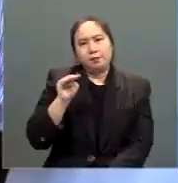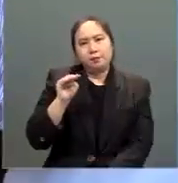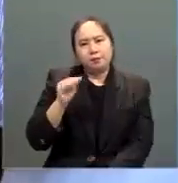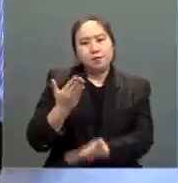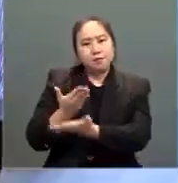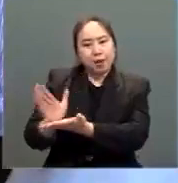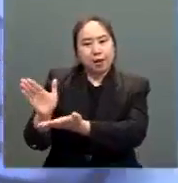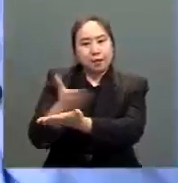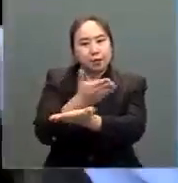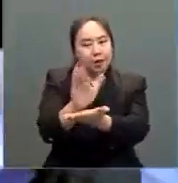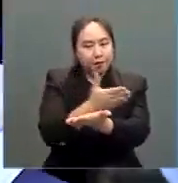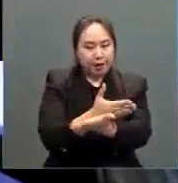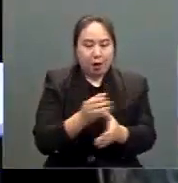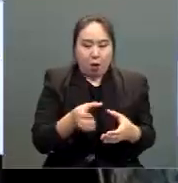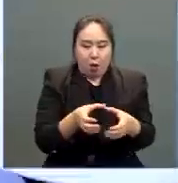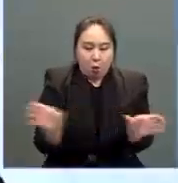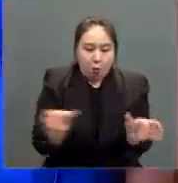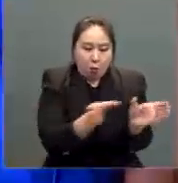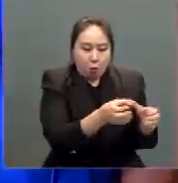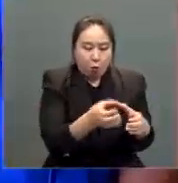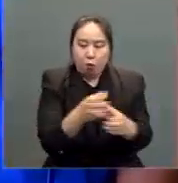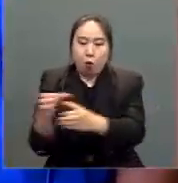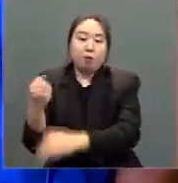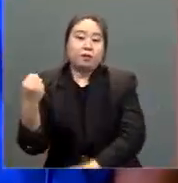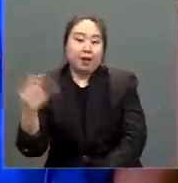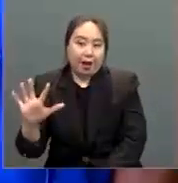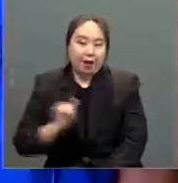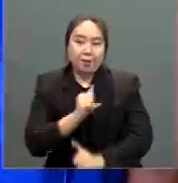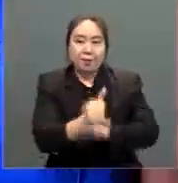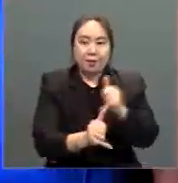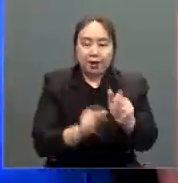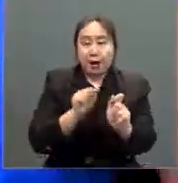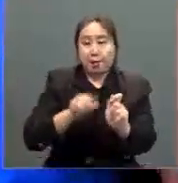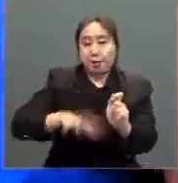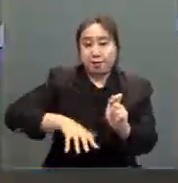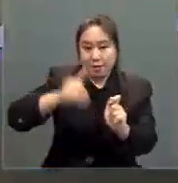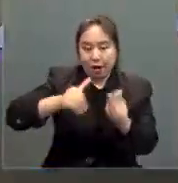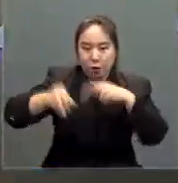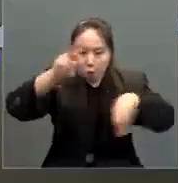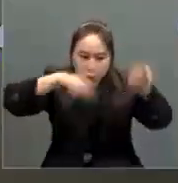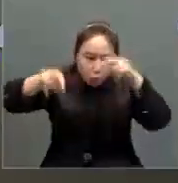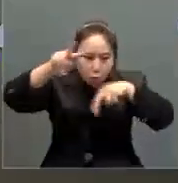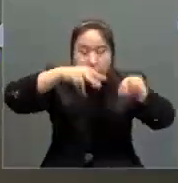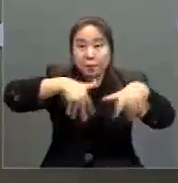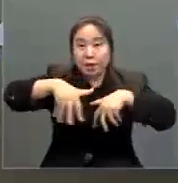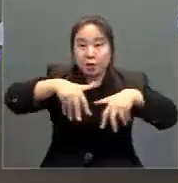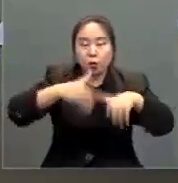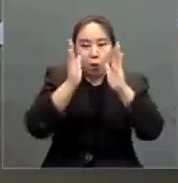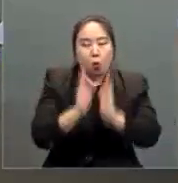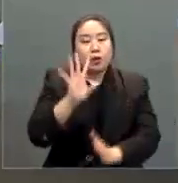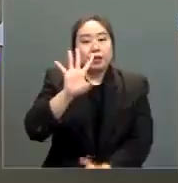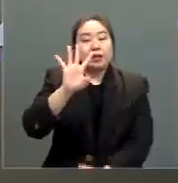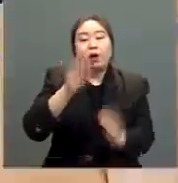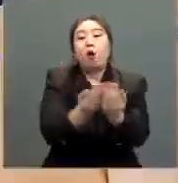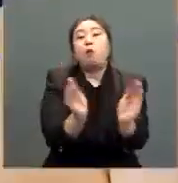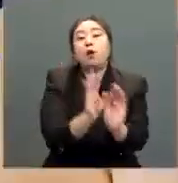แบ่งโซนจำนวน15ทีมลงพื้นที่หมู่3ตำบลท่าสาบอำเภอเมืองเพื่อตรวจคัดกรองประชาชน 4,033